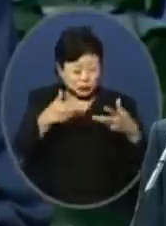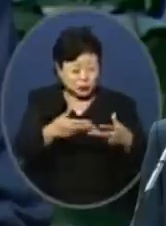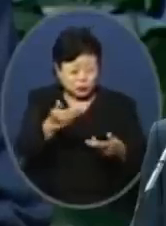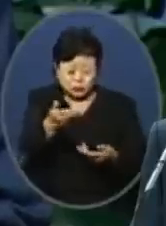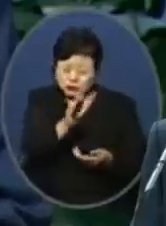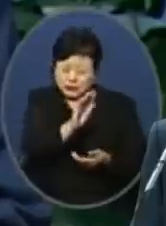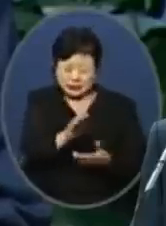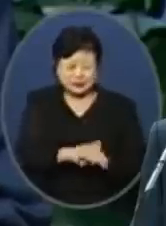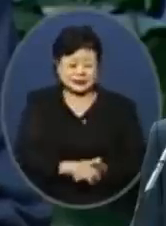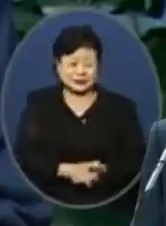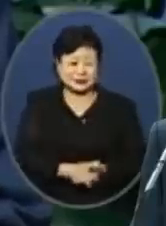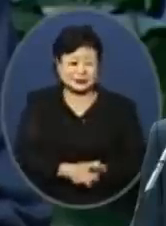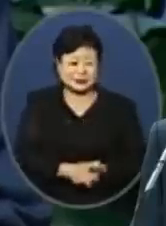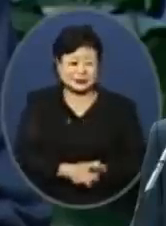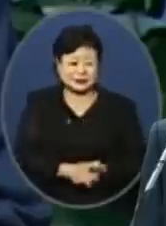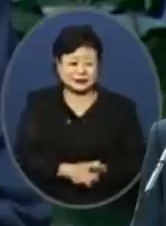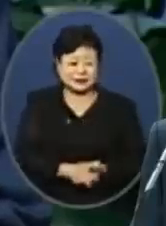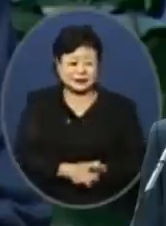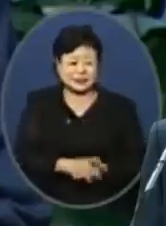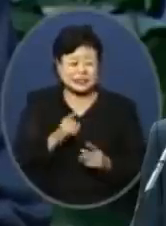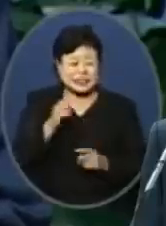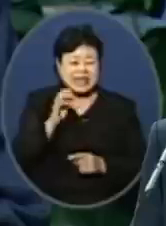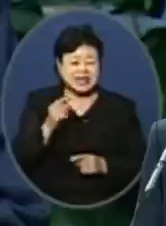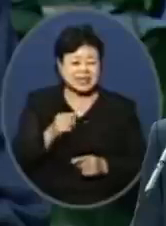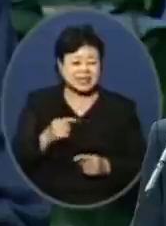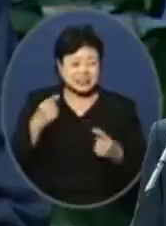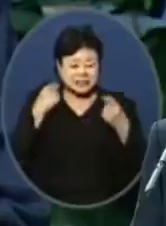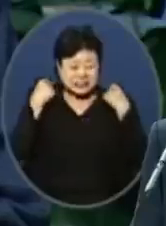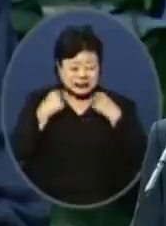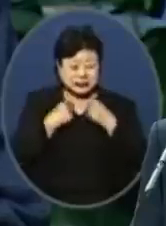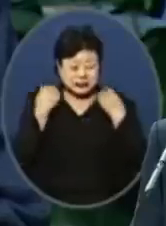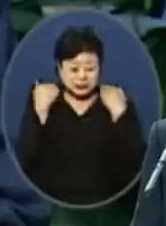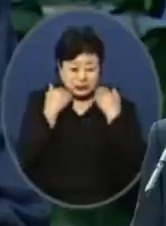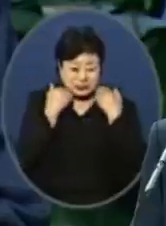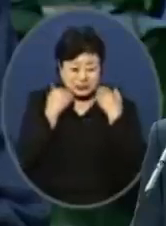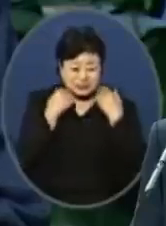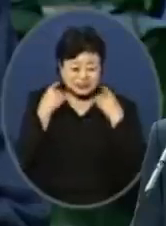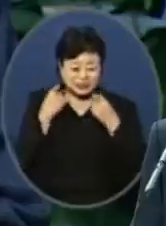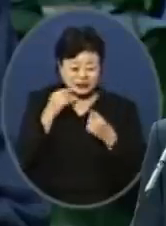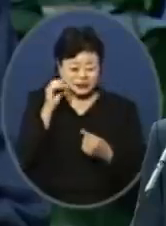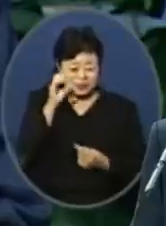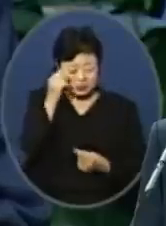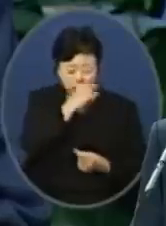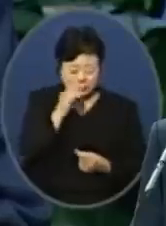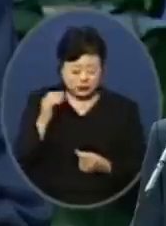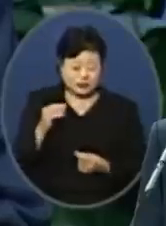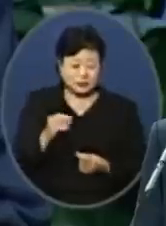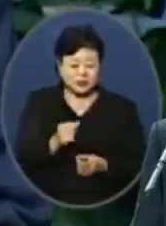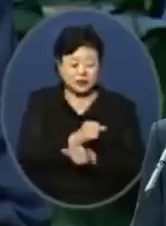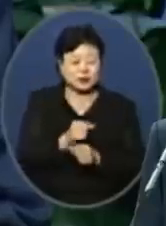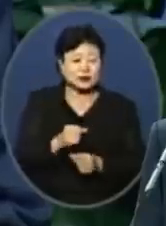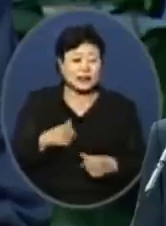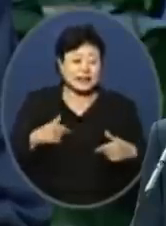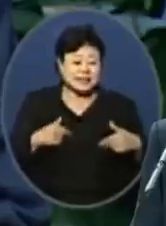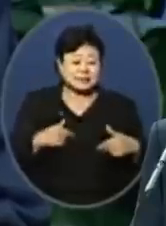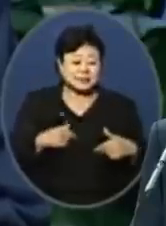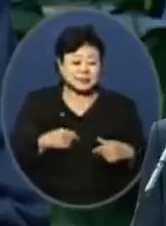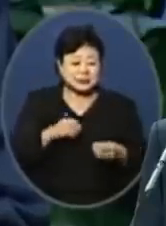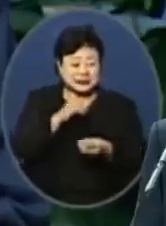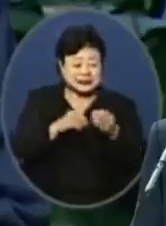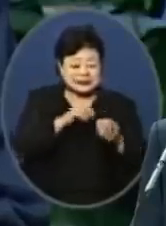붙이지 않습니다. 이혜인 수녀님이 용서의 기쁨이라는 시를 지었는데 가톨릭 수녀가